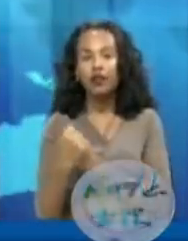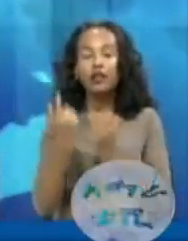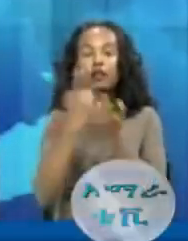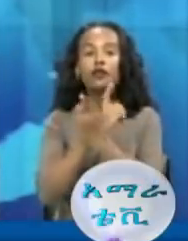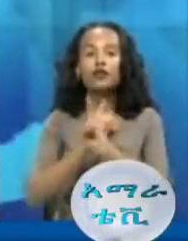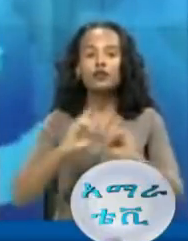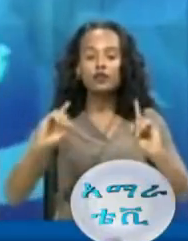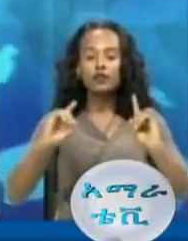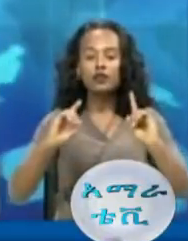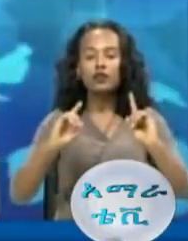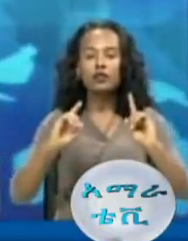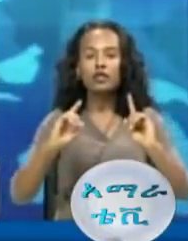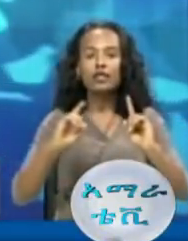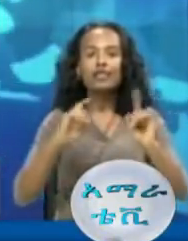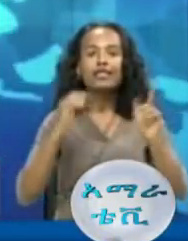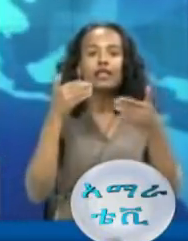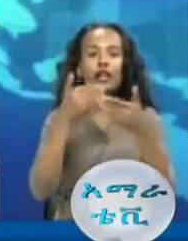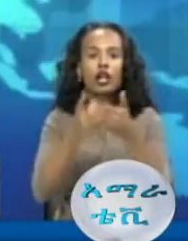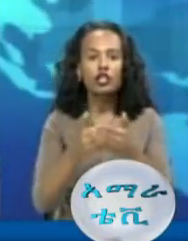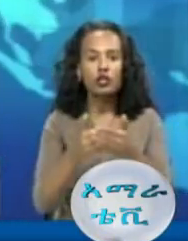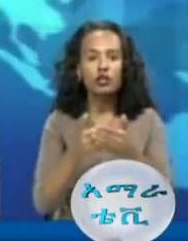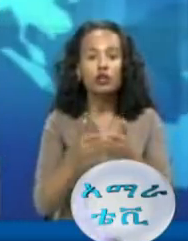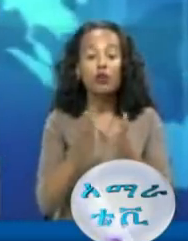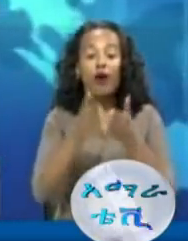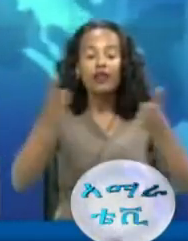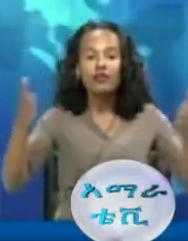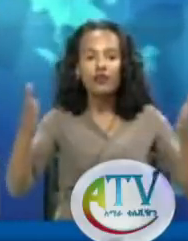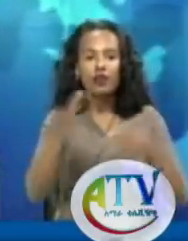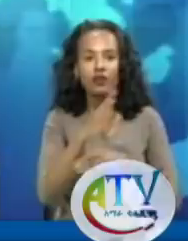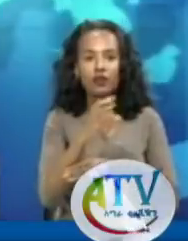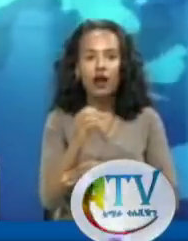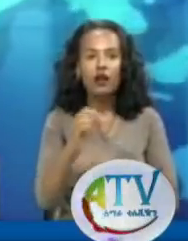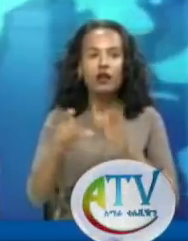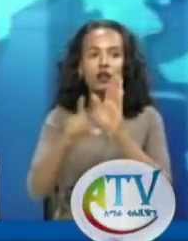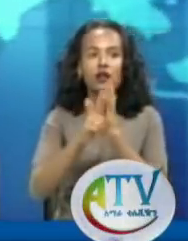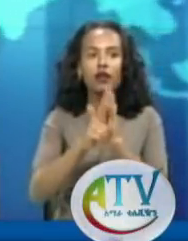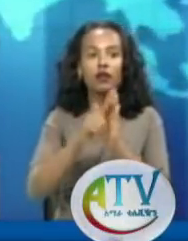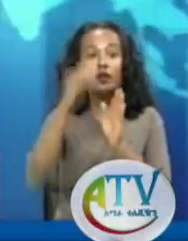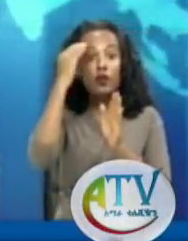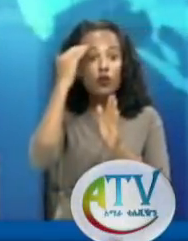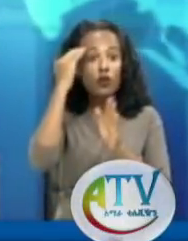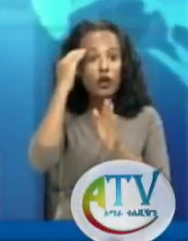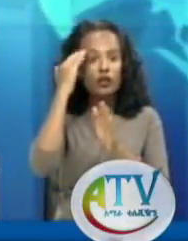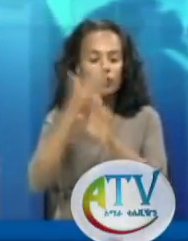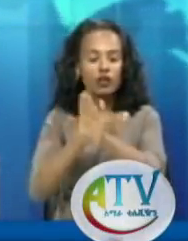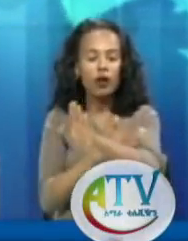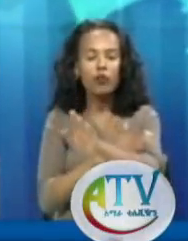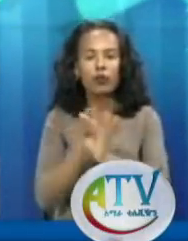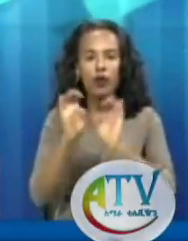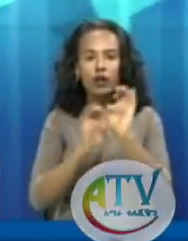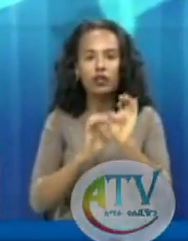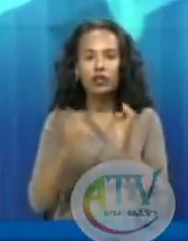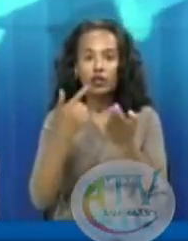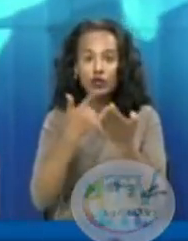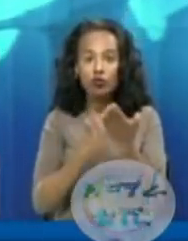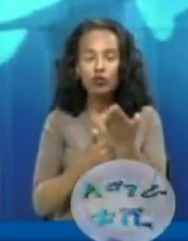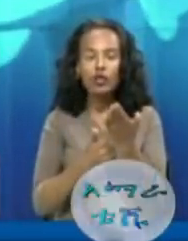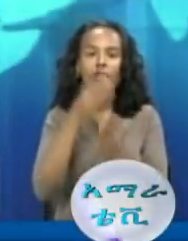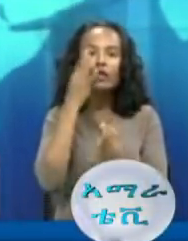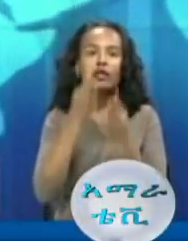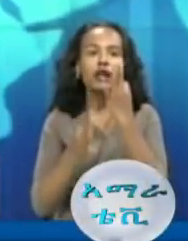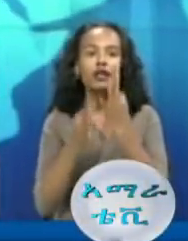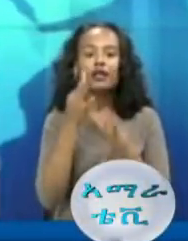የፍትህ ተደራሽነትን ማስፋትና የህግ እውቀት እንዲዳብር ማድረግ እንዲሁም